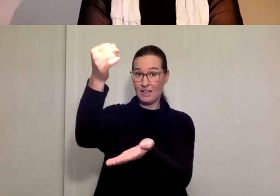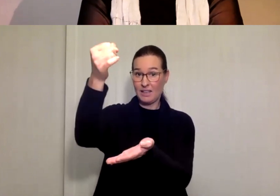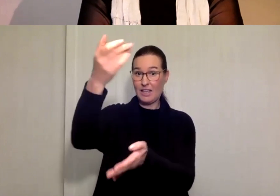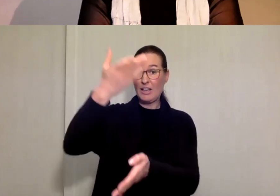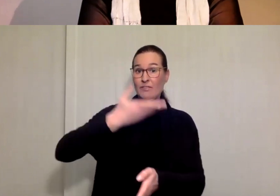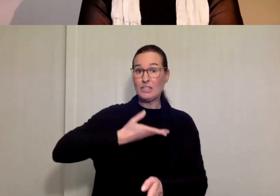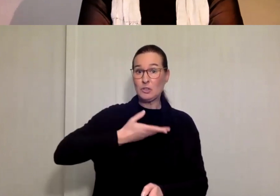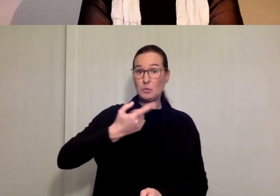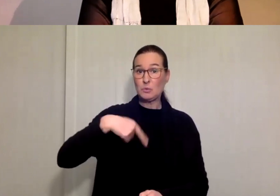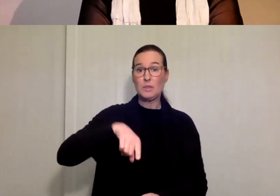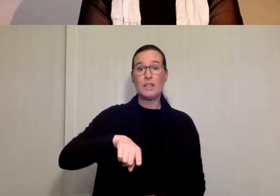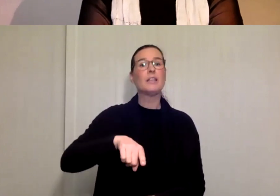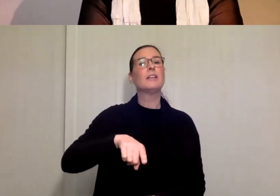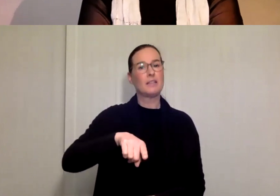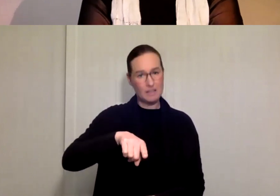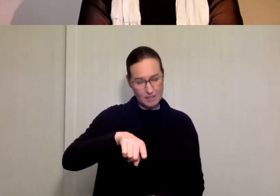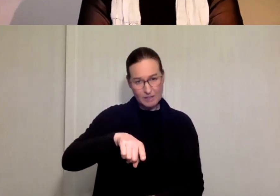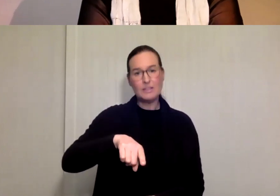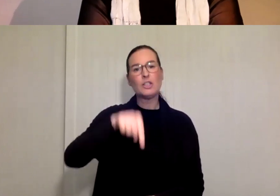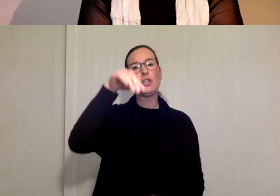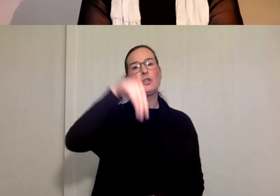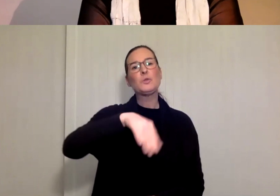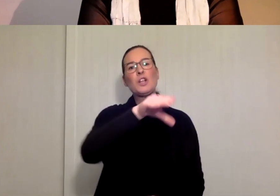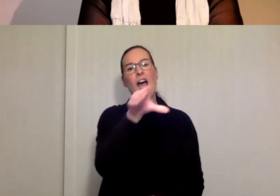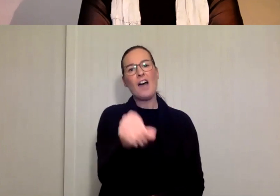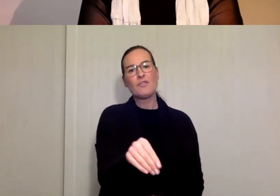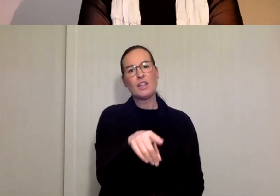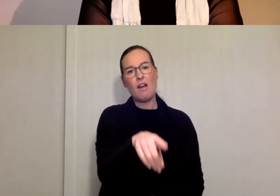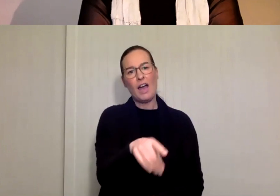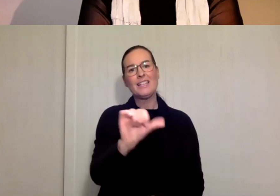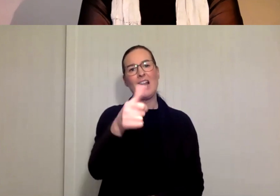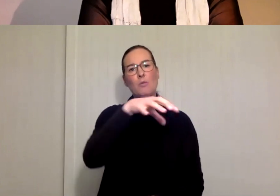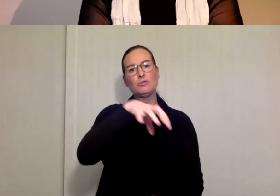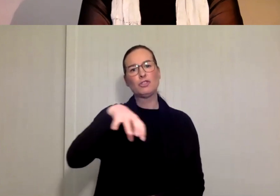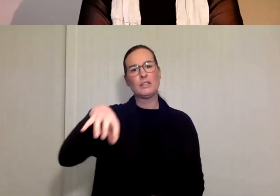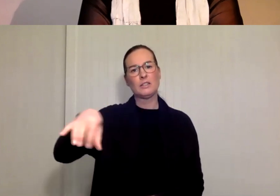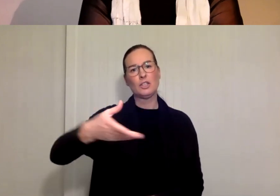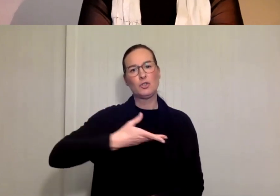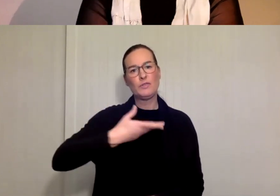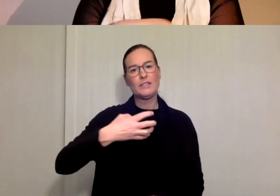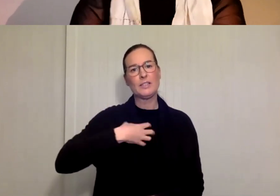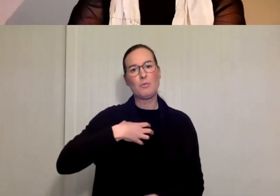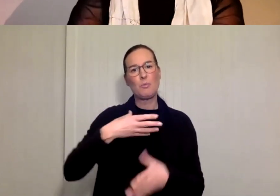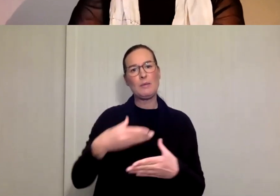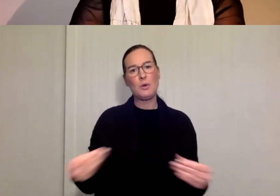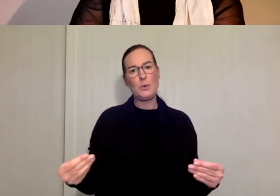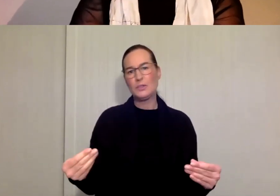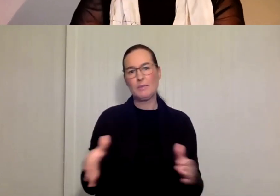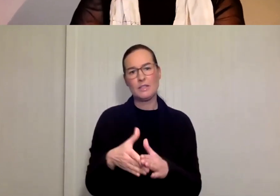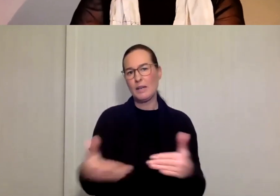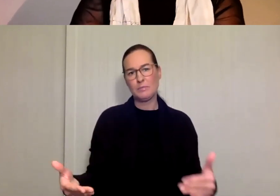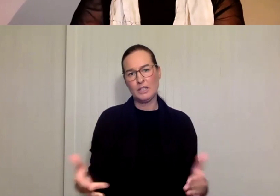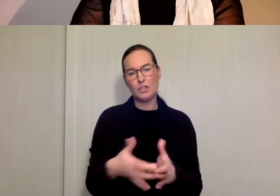Town oder in Durban oder in anderen Städten lösen. Und das wird nicht gehen, weil dort die Einführung einer Maskenpflicht,